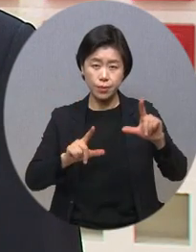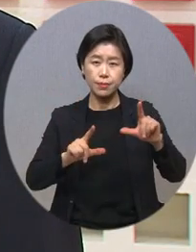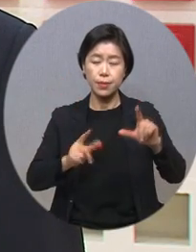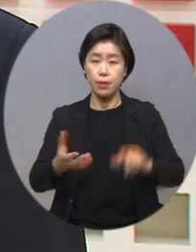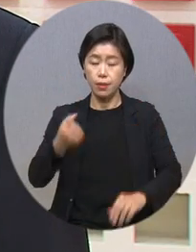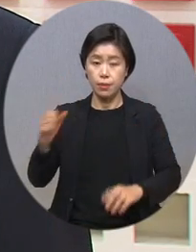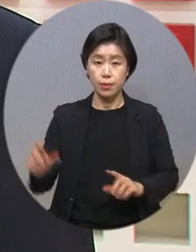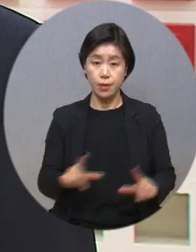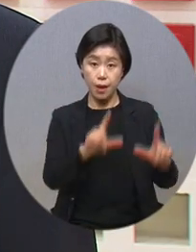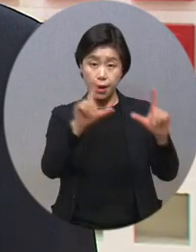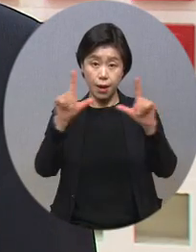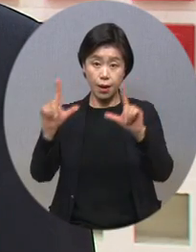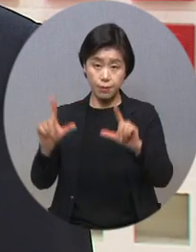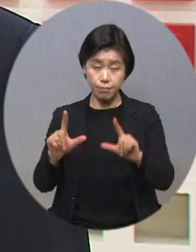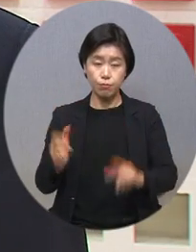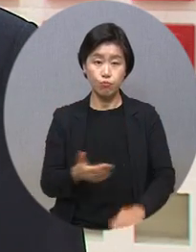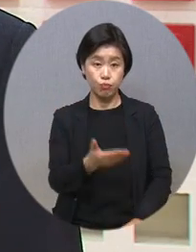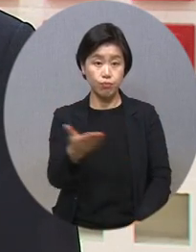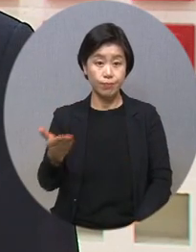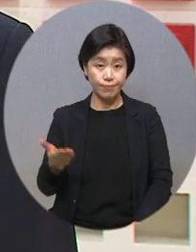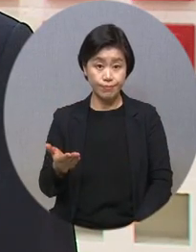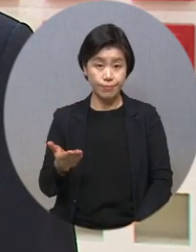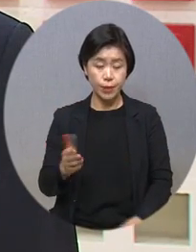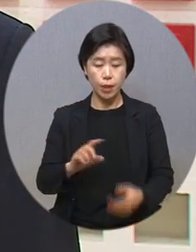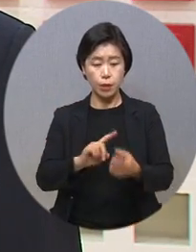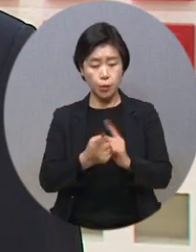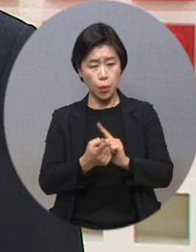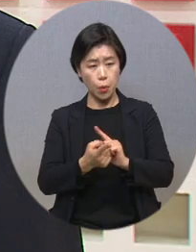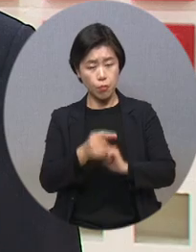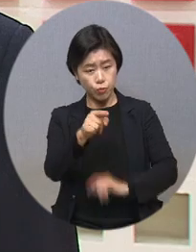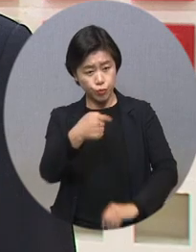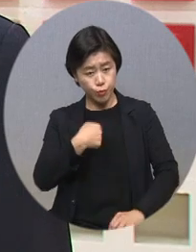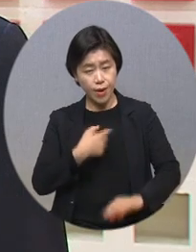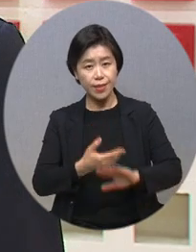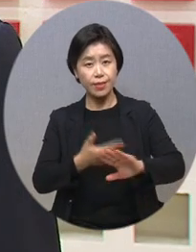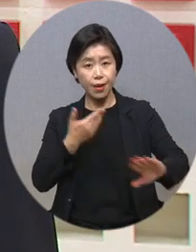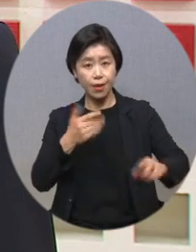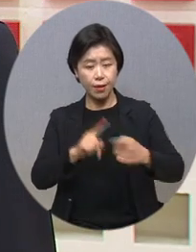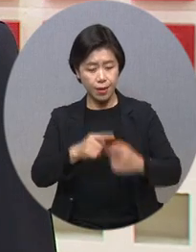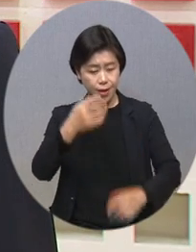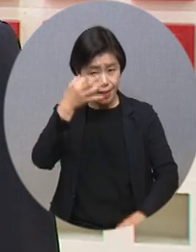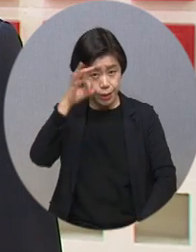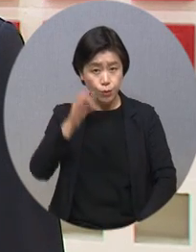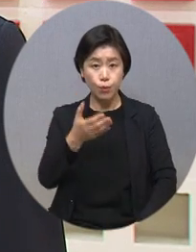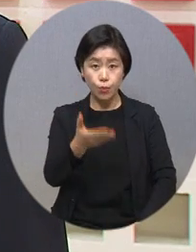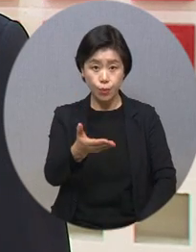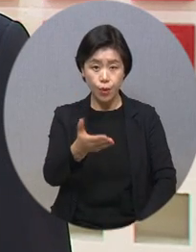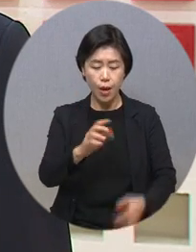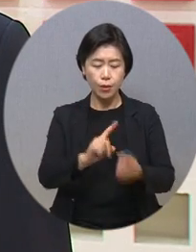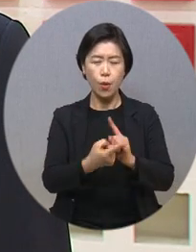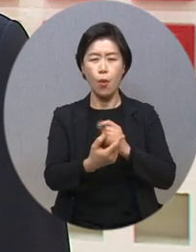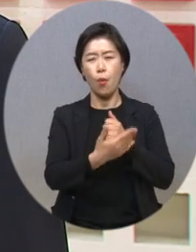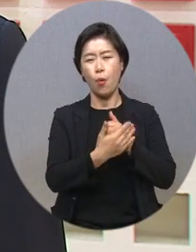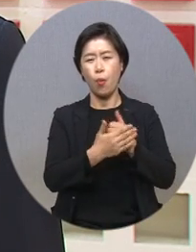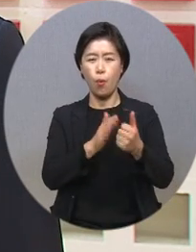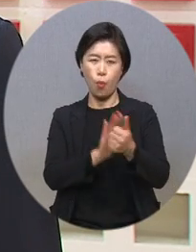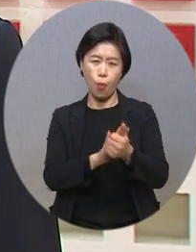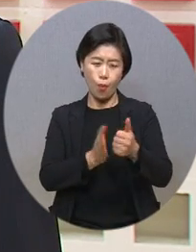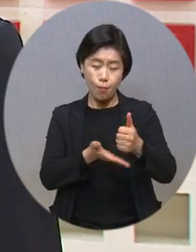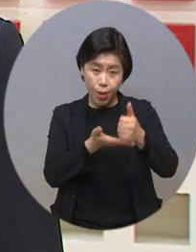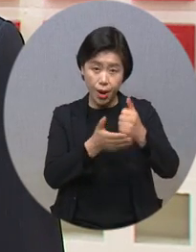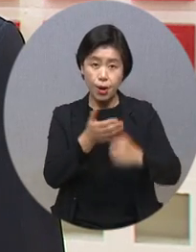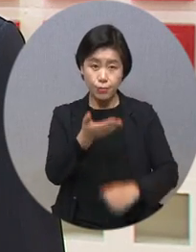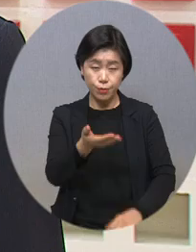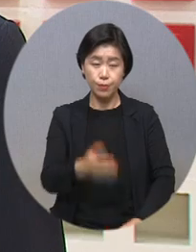구성원들이 서로 발음을 인정하며 서로 존중해주고 누구나 개인의